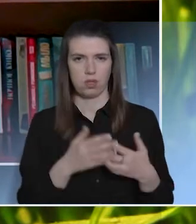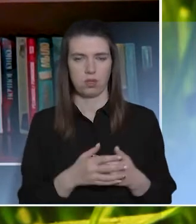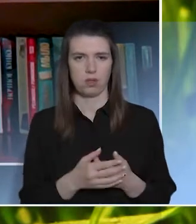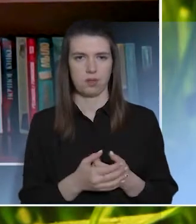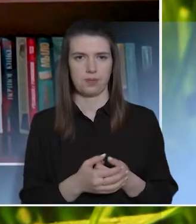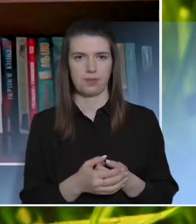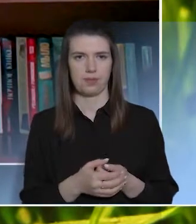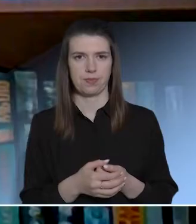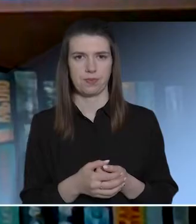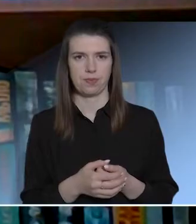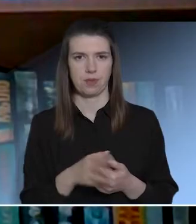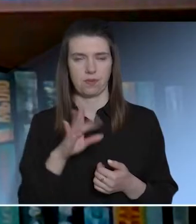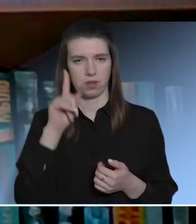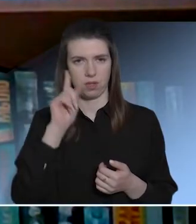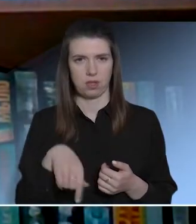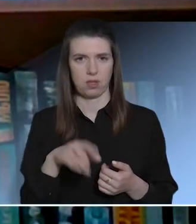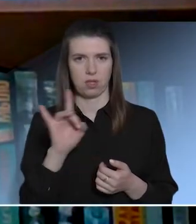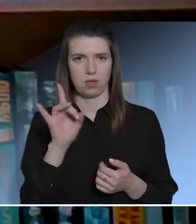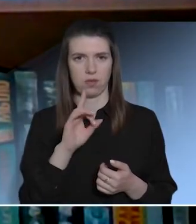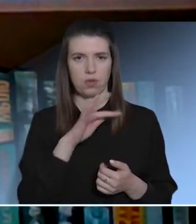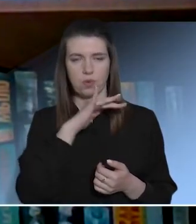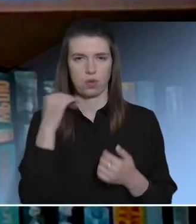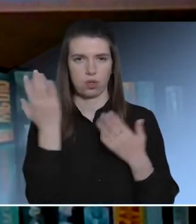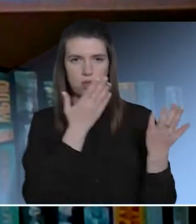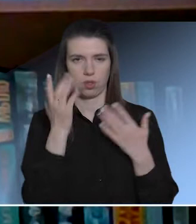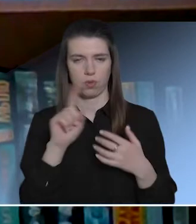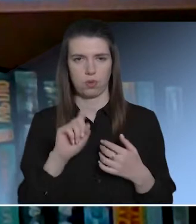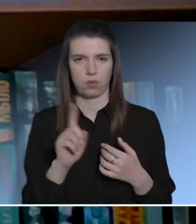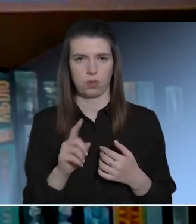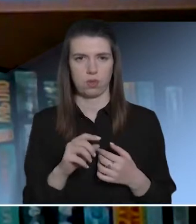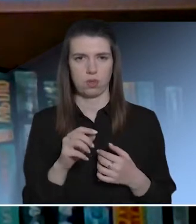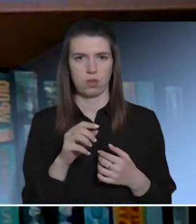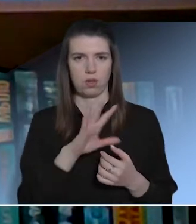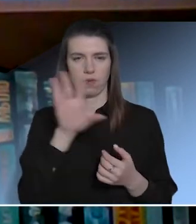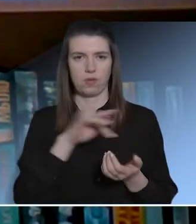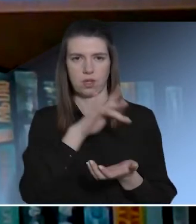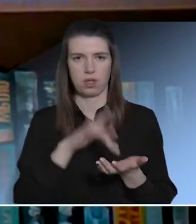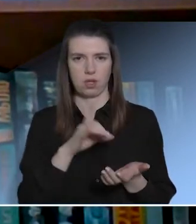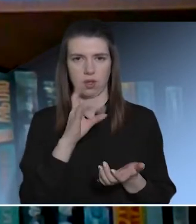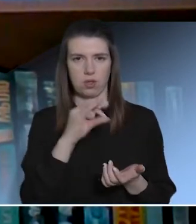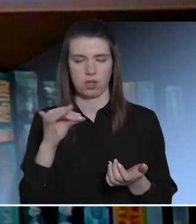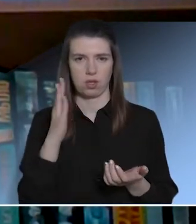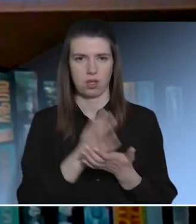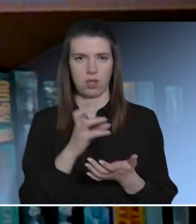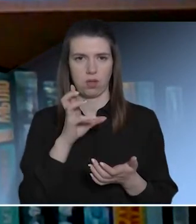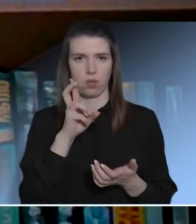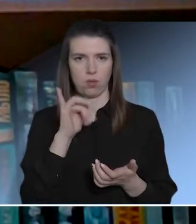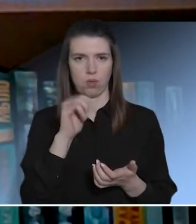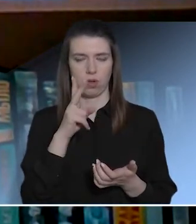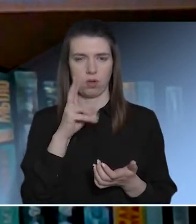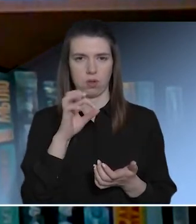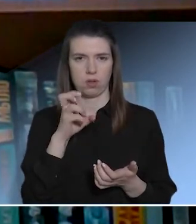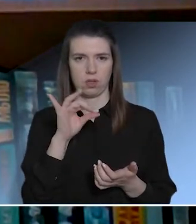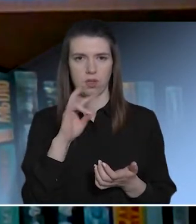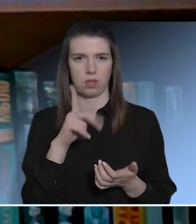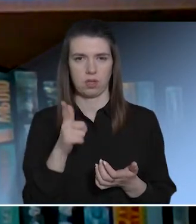целом? Вы знаете, мне кажется, ростовчане много читают, потому что во всех городах России сейчас есть полки буккроссинга.